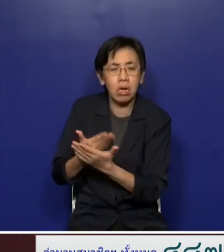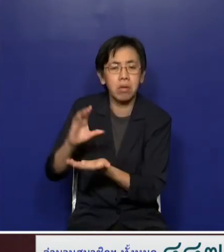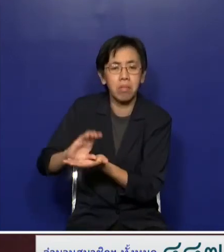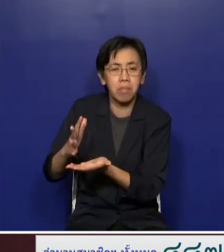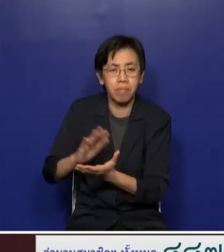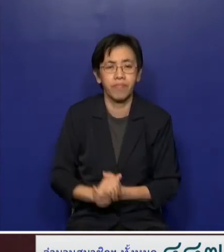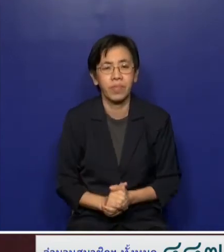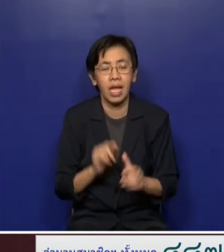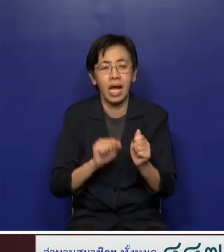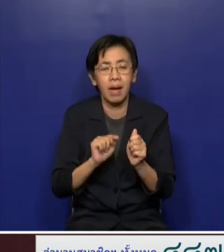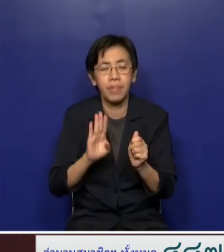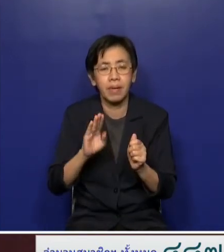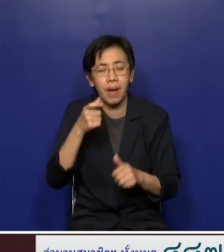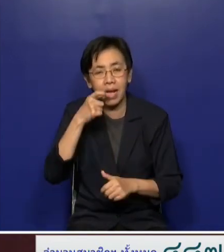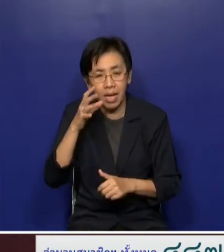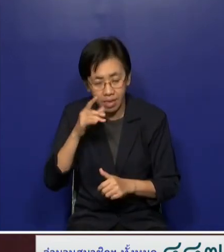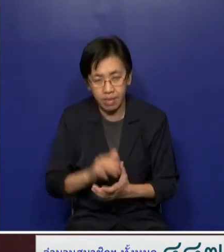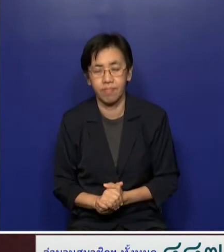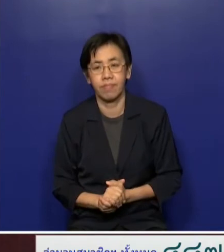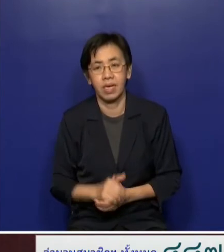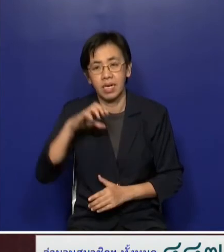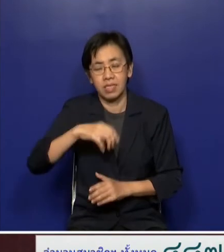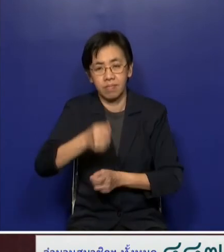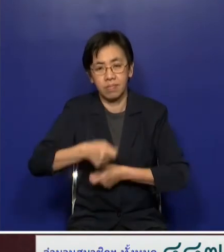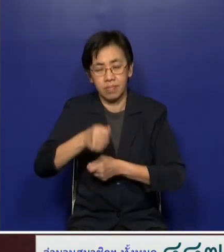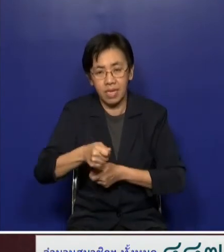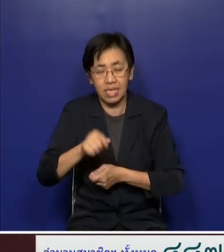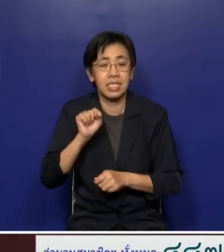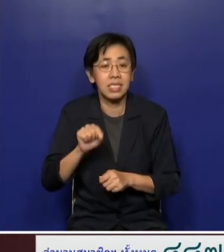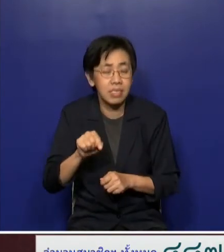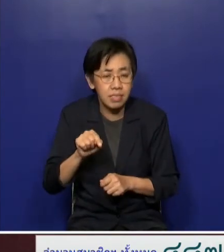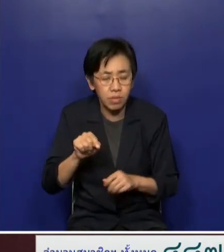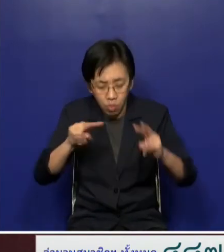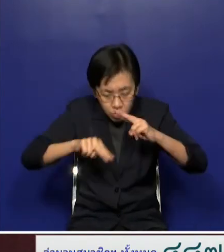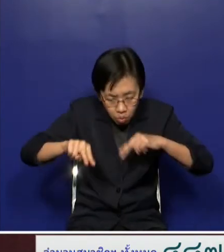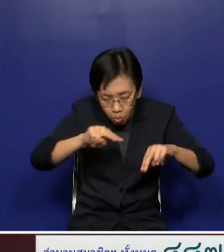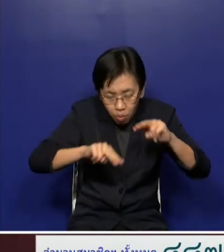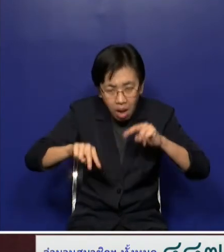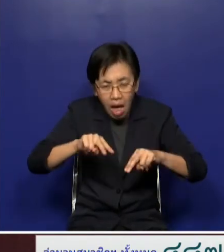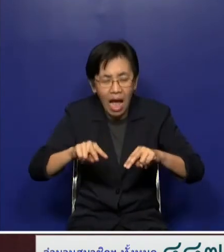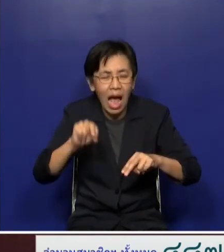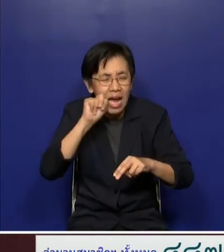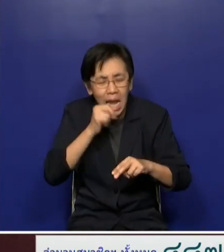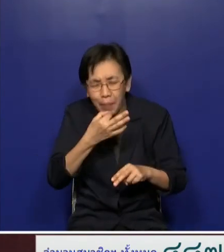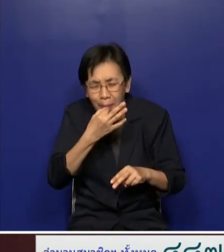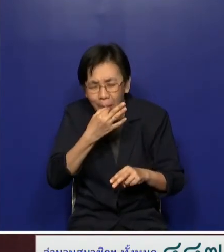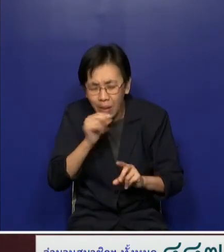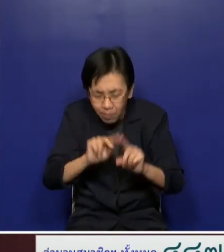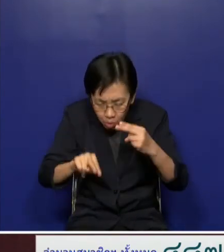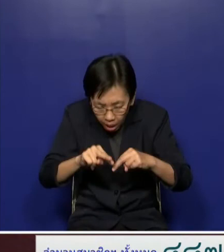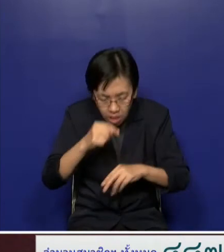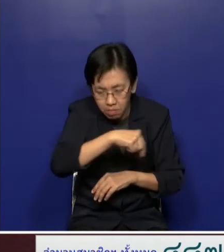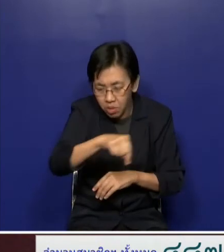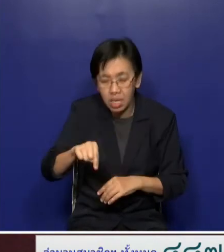ใ pacem,สำนกงานเกษตอมเภอบางใหญ่ได้ตรวจวัดค่าน้ําเคมมาวมทั้งหมด 20 น